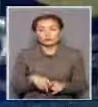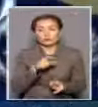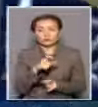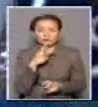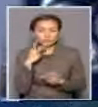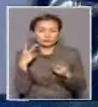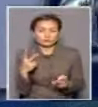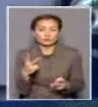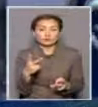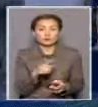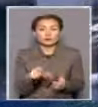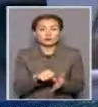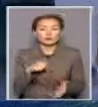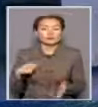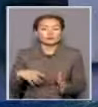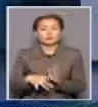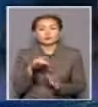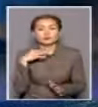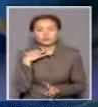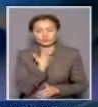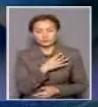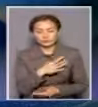алқасы мен көрермендер таңданысын жасырмады.